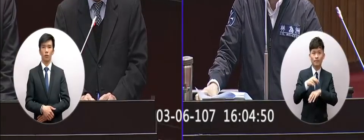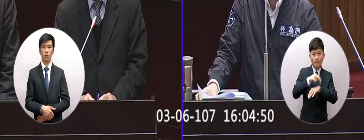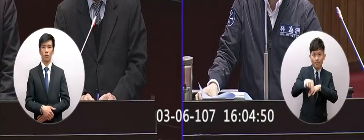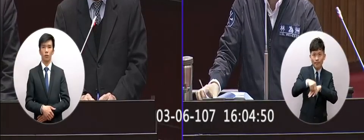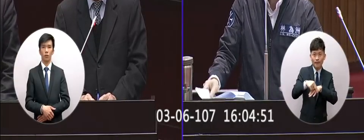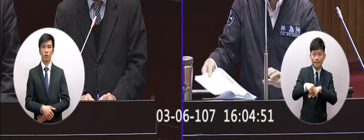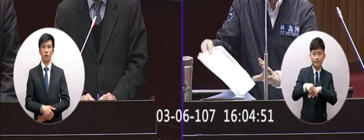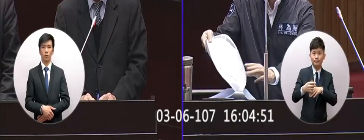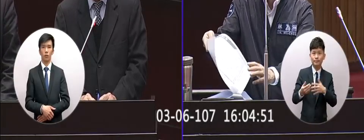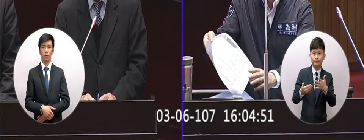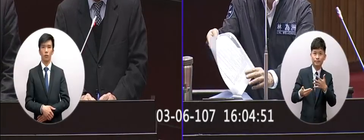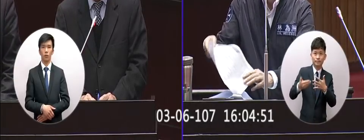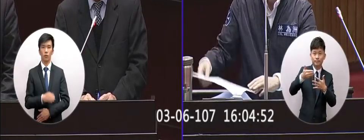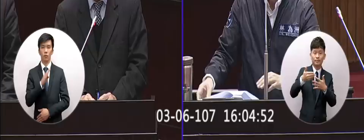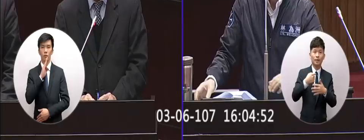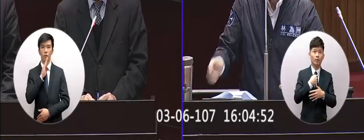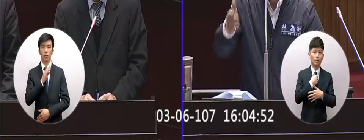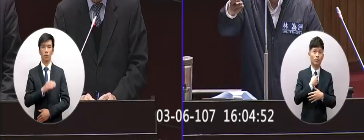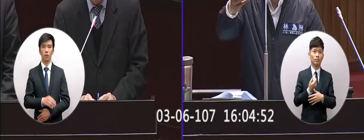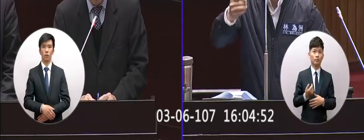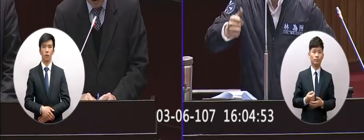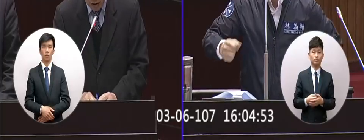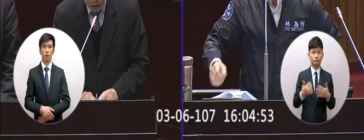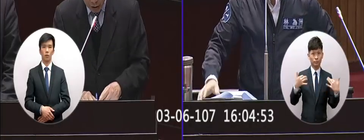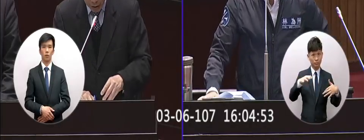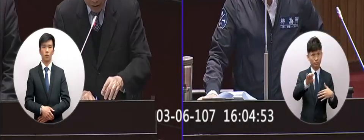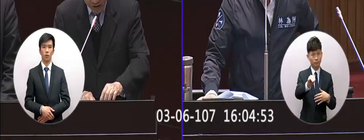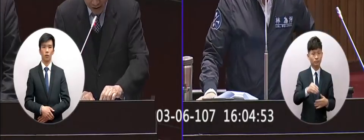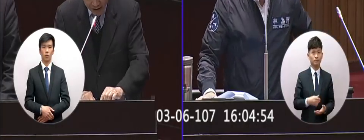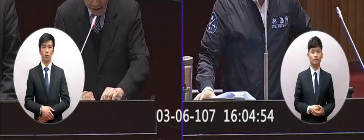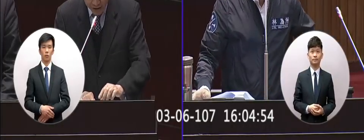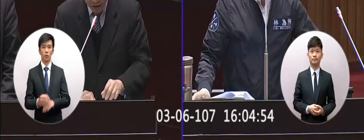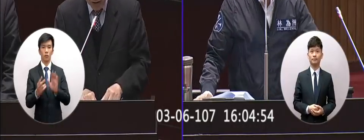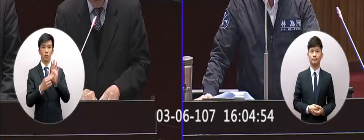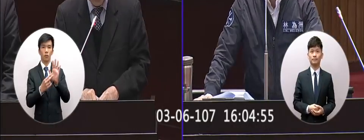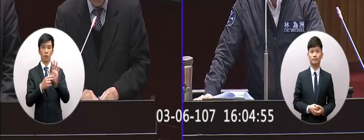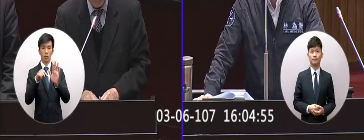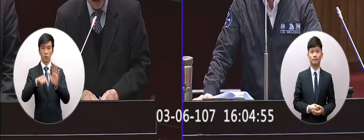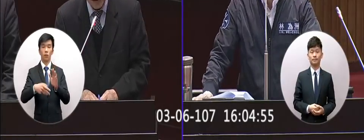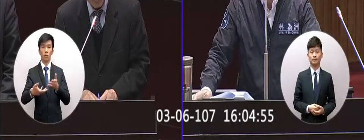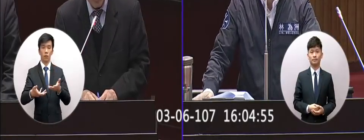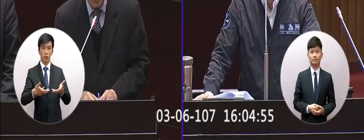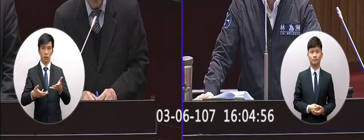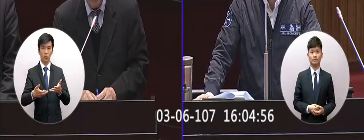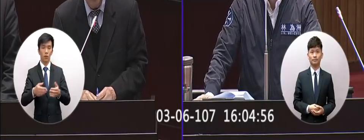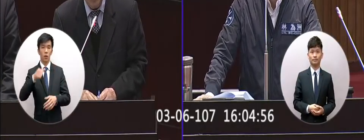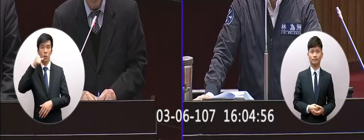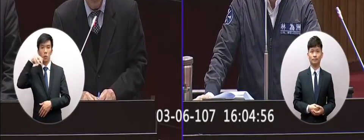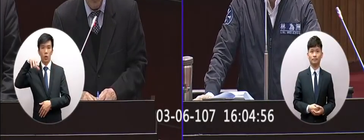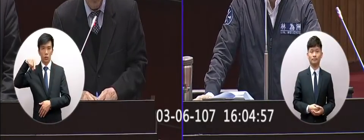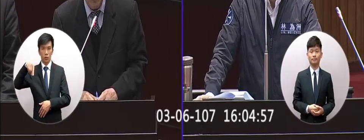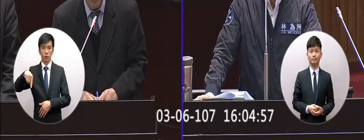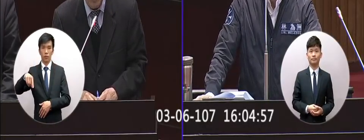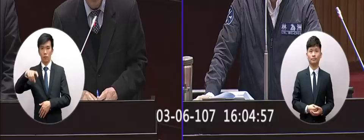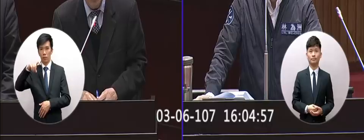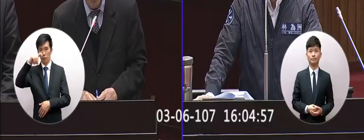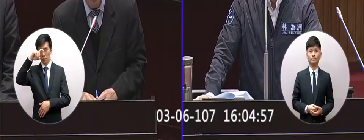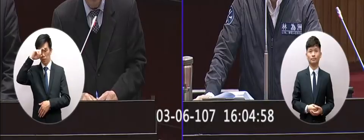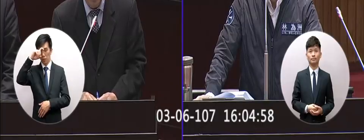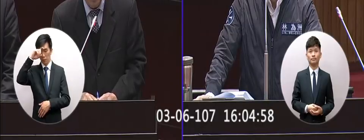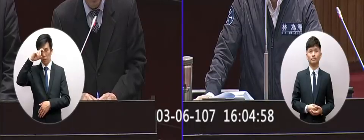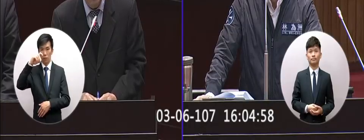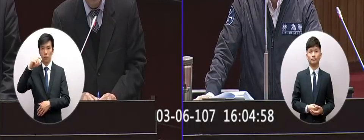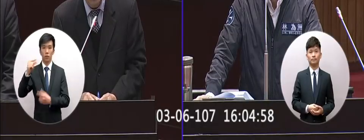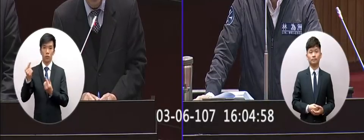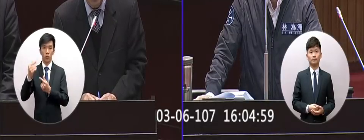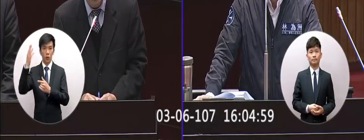规划的阶段了哈。 是， 有没有问题？ 委员，这个案子因为在苗栗地区，他们也希望说不只延伸